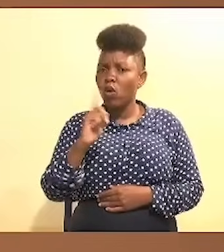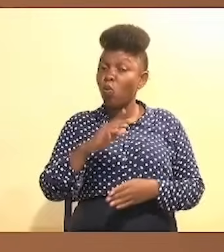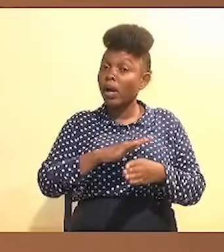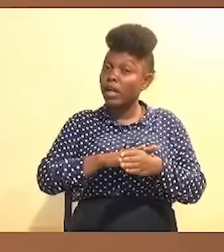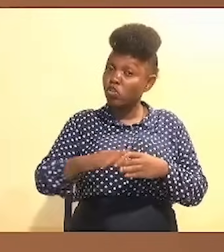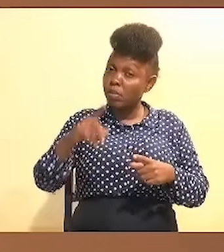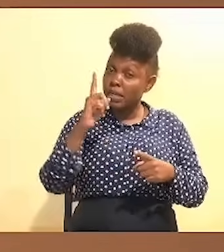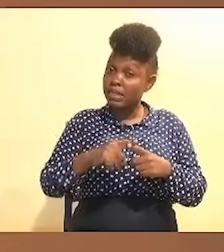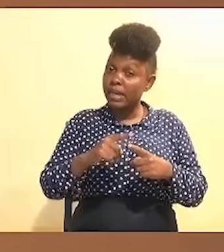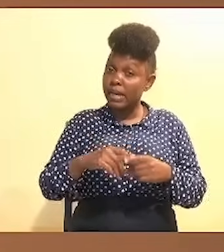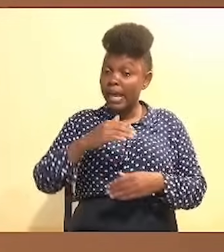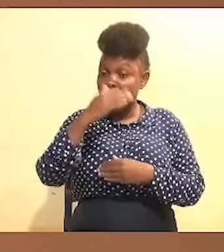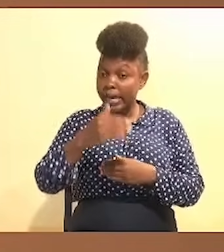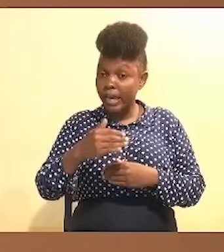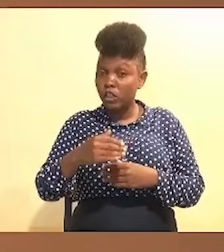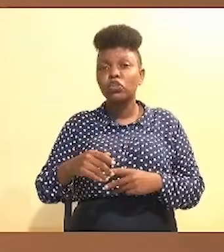tena kesho kama silaha.